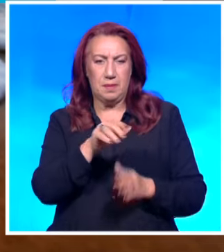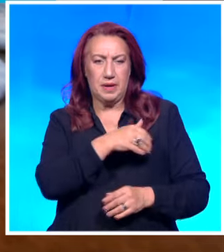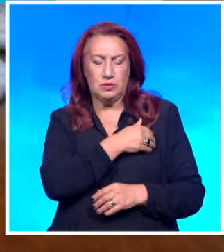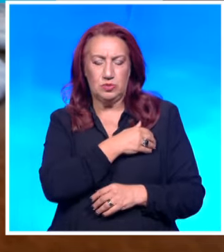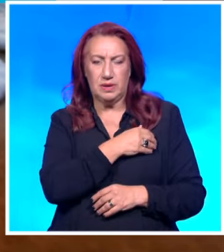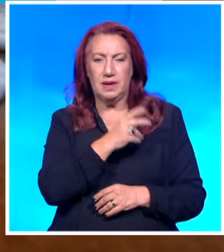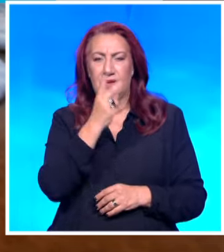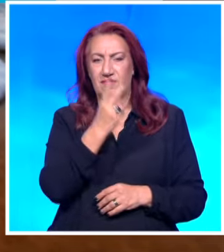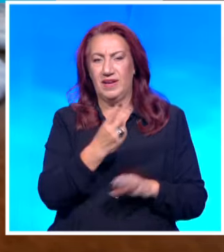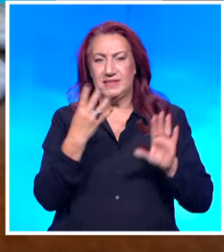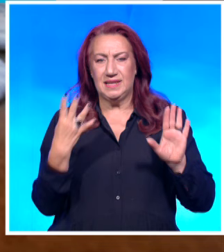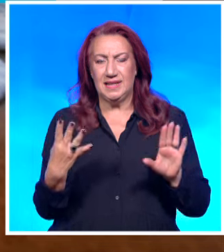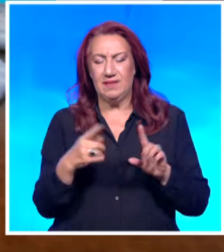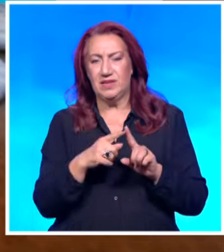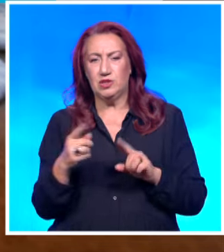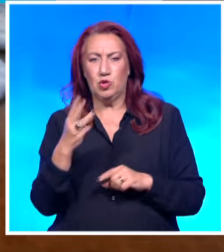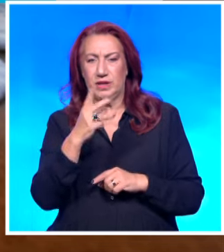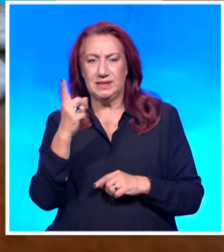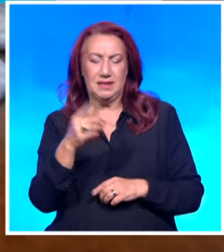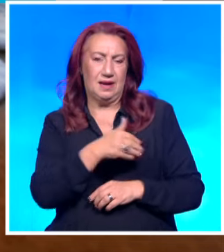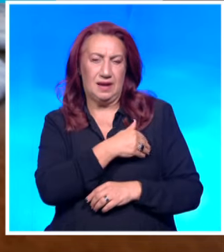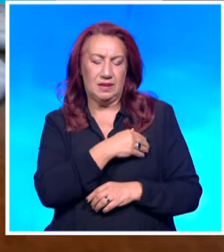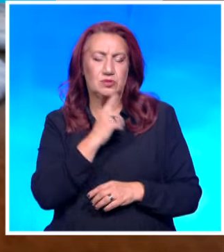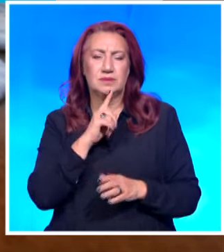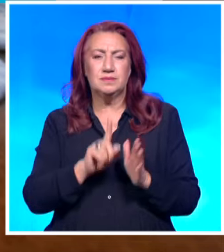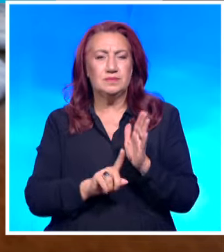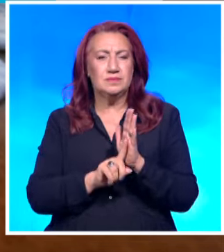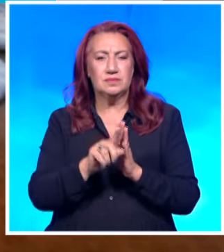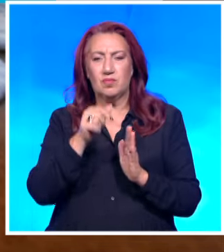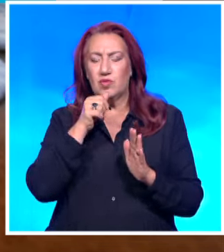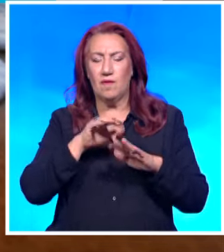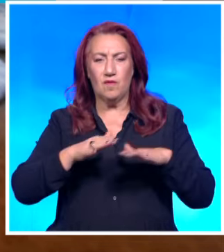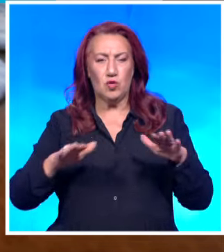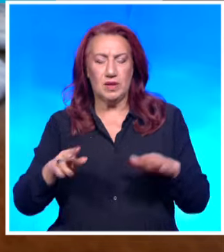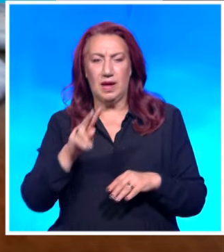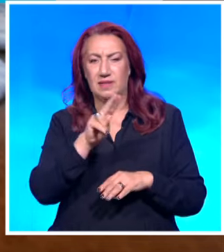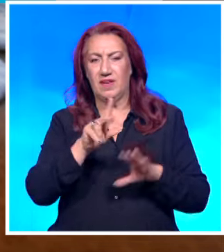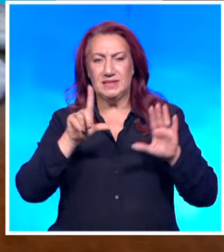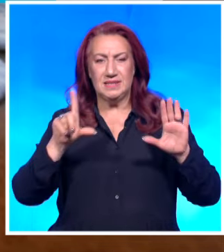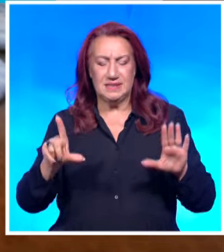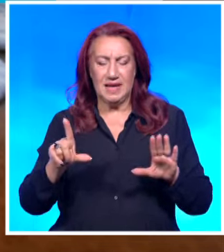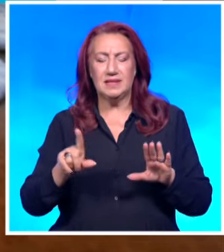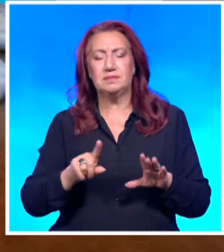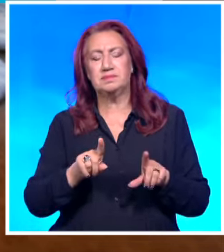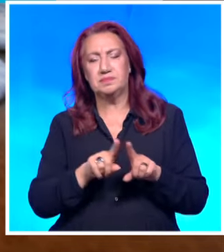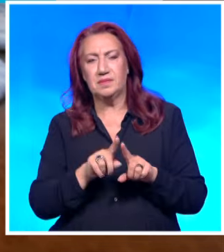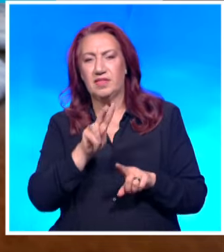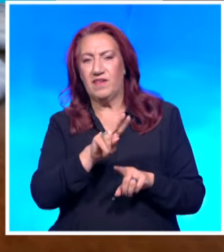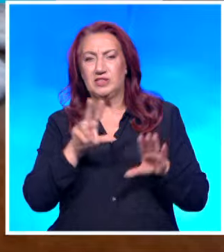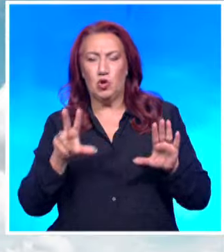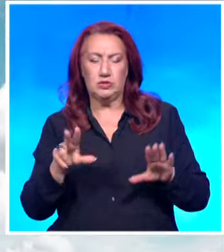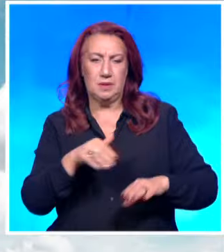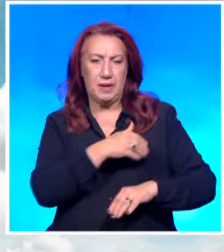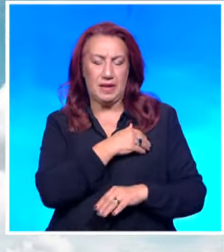между 29 и 31° с температура на морската вода 27 28°